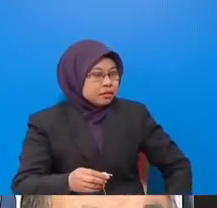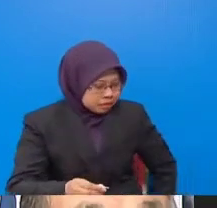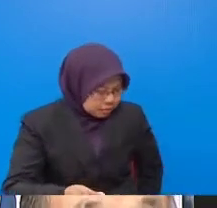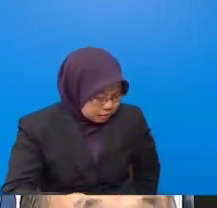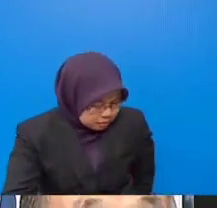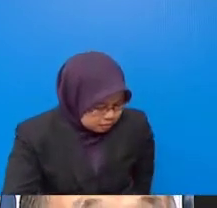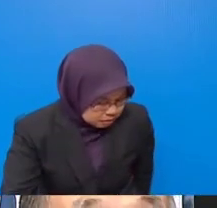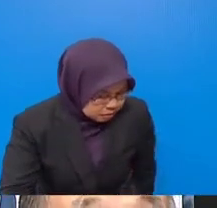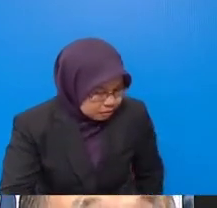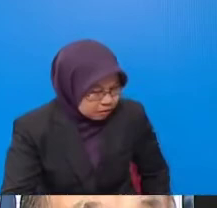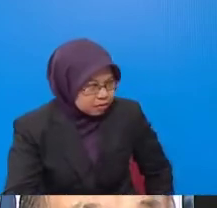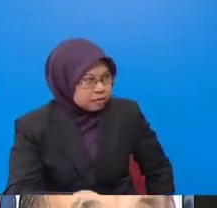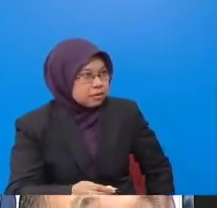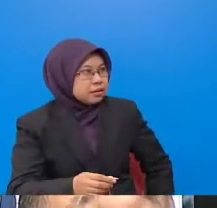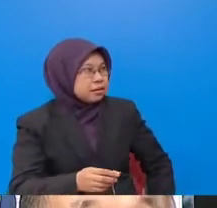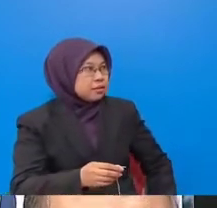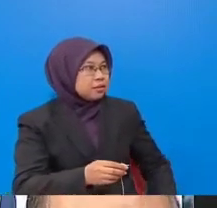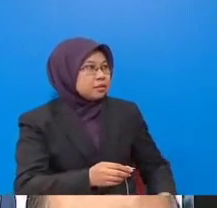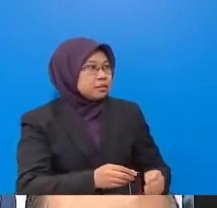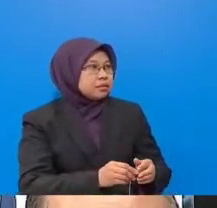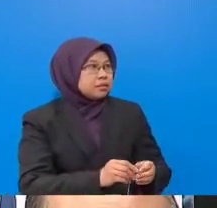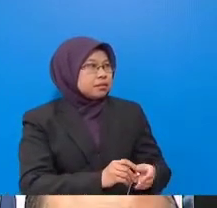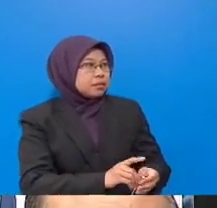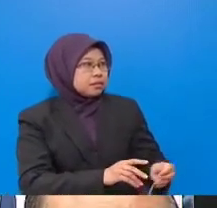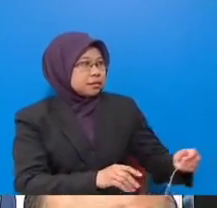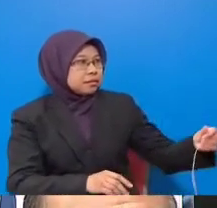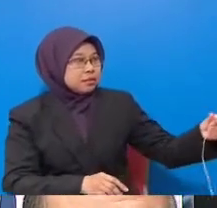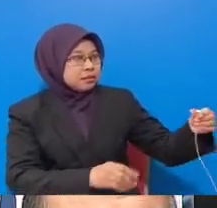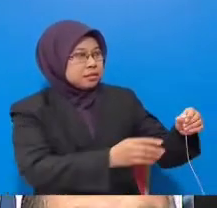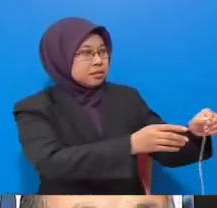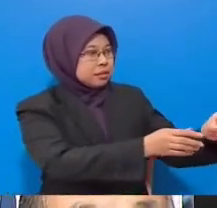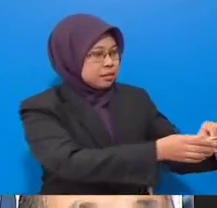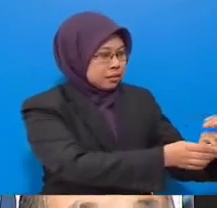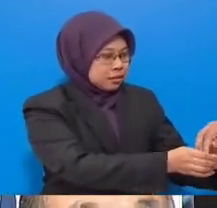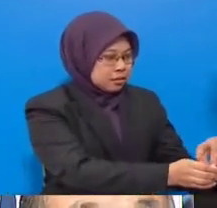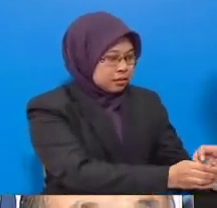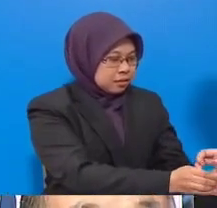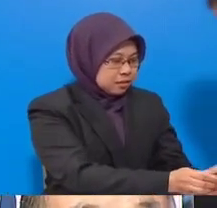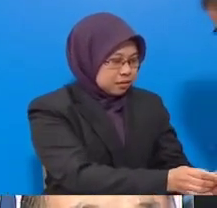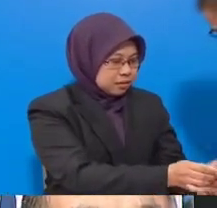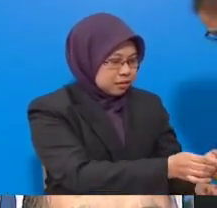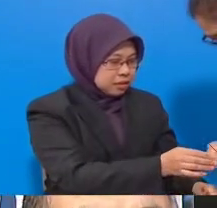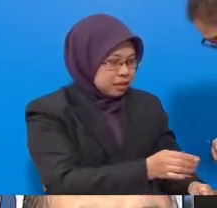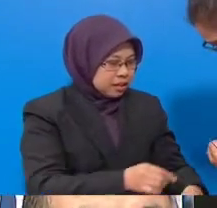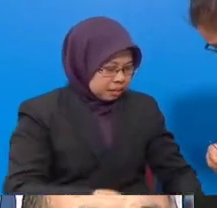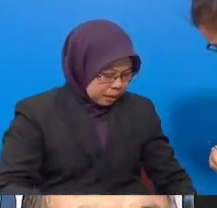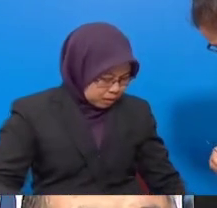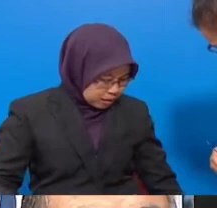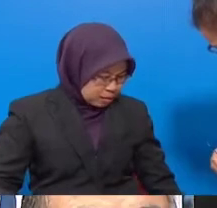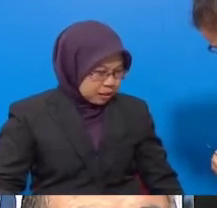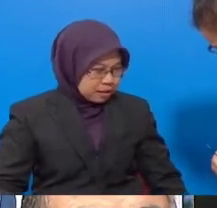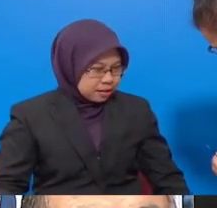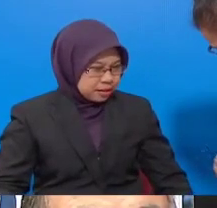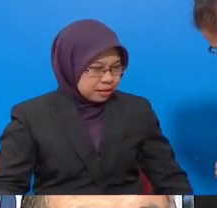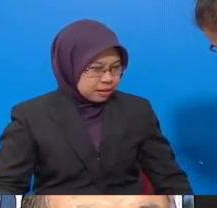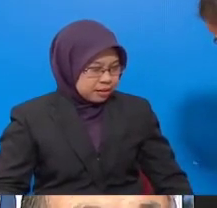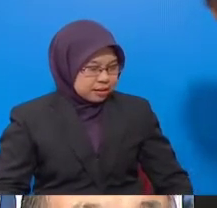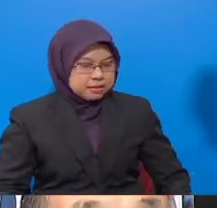ialah 330 bilang unit dihasilkan tutup malu mana tangki yang dipertua